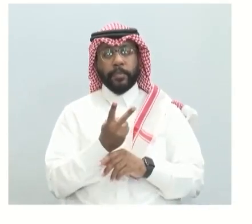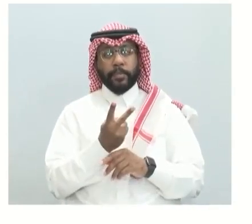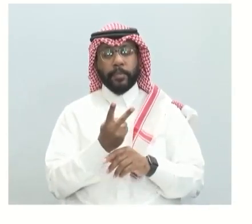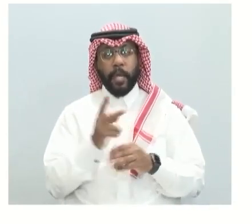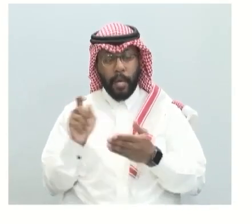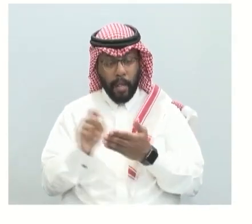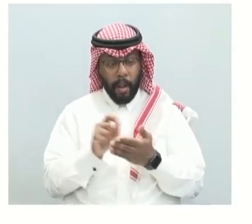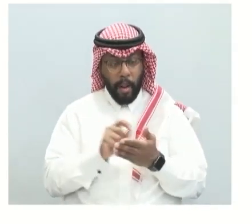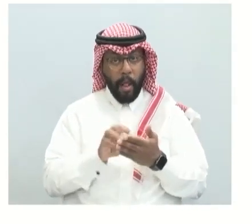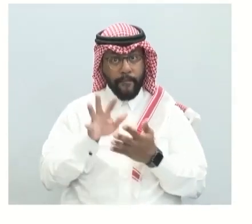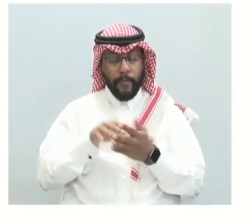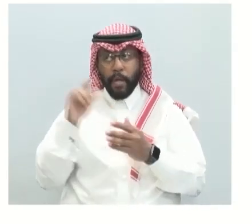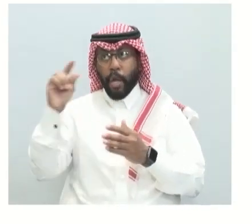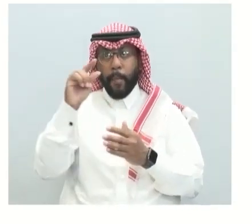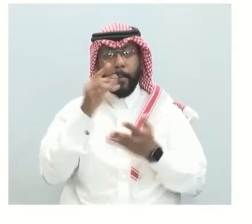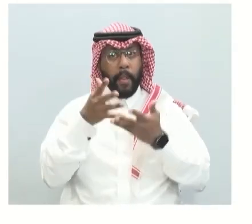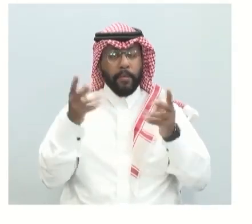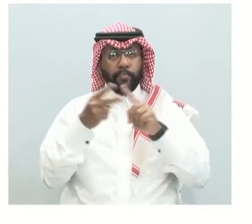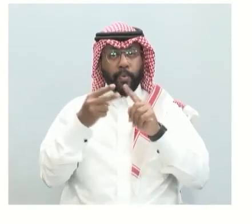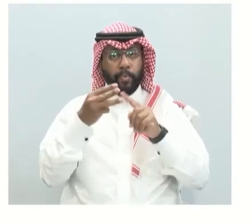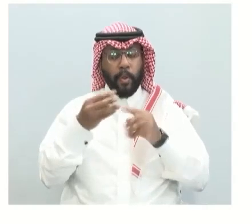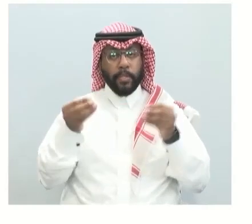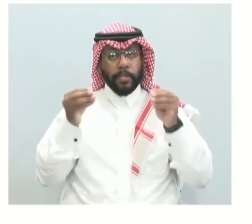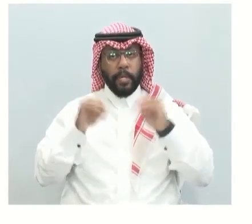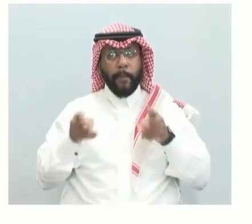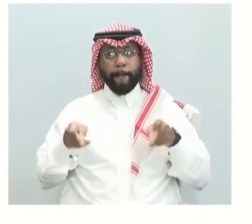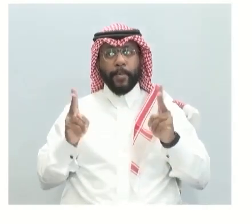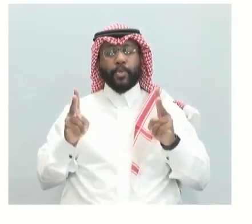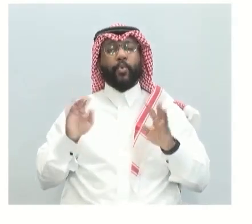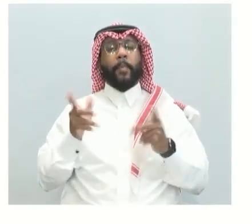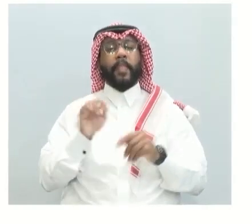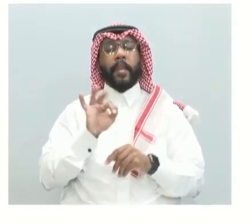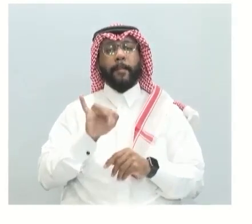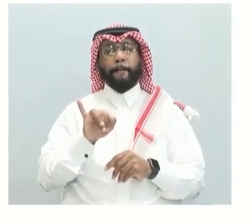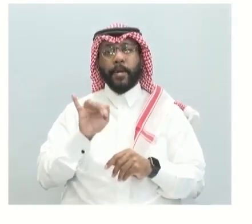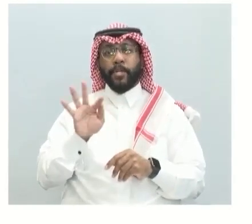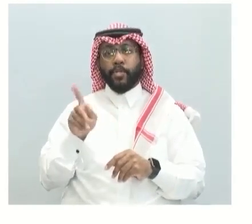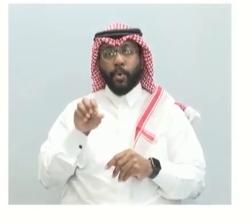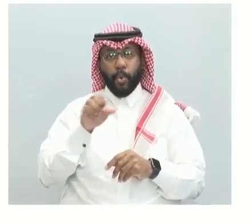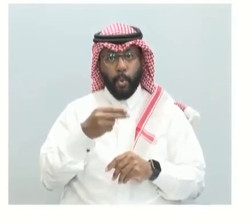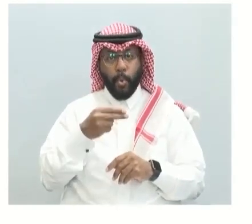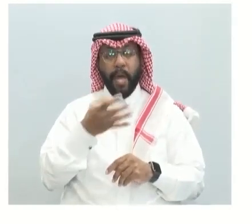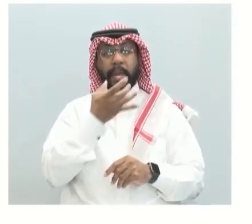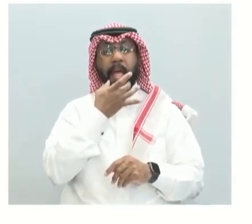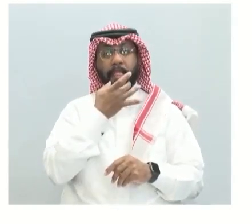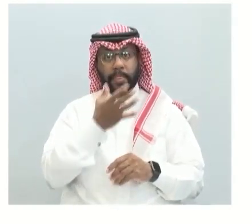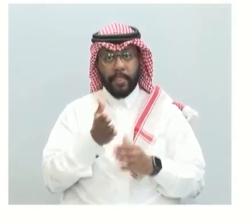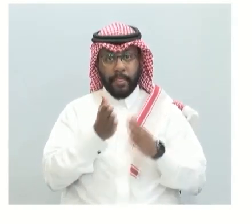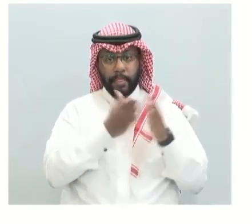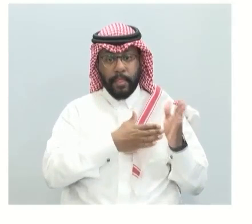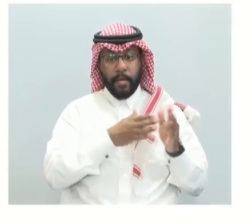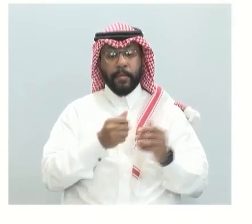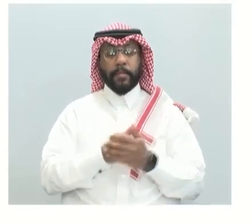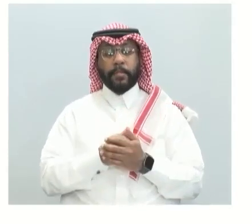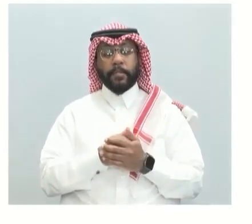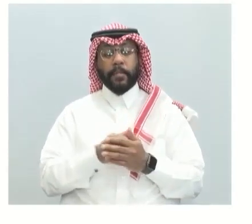نقوم بكتابه اكثر من كلمه واحده للبحث مثلا مشروع الرياض ارت بدلا من كتابه مشروع الرياض او